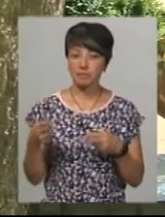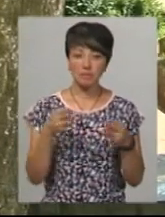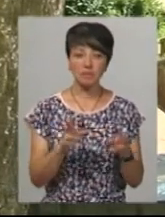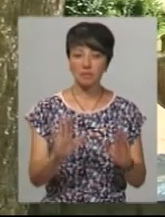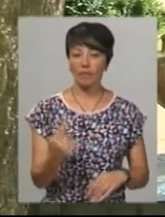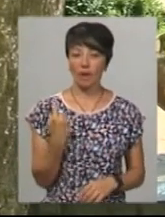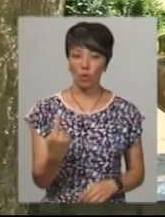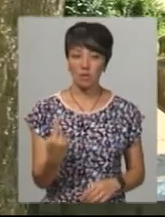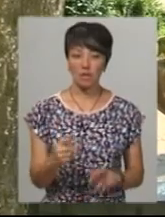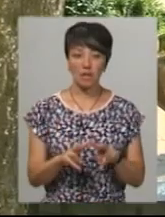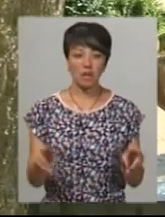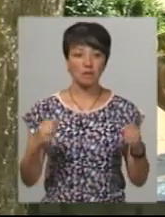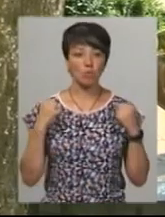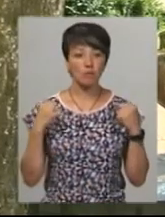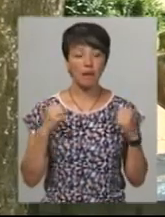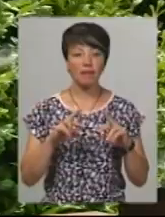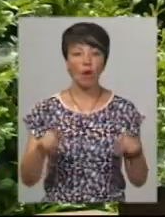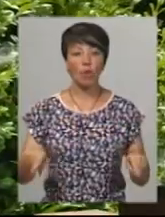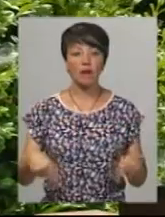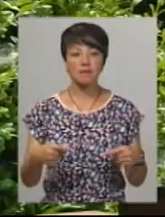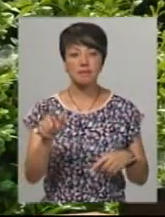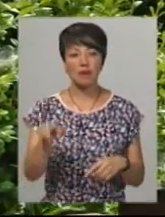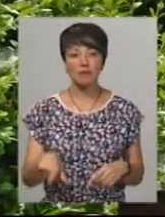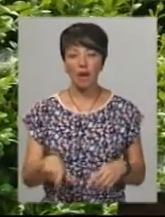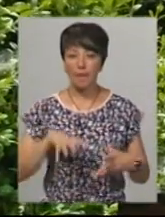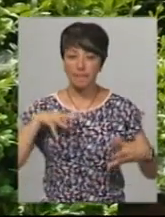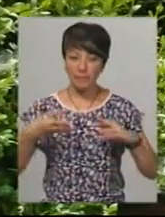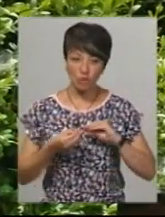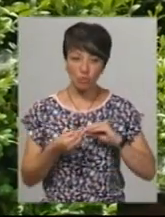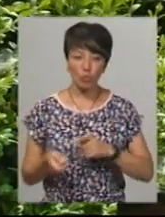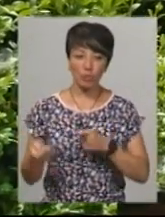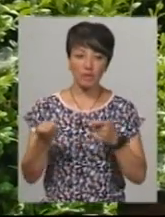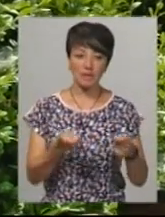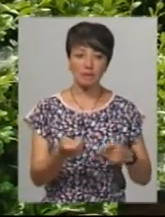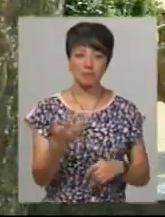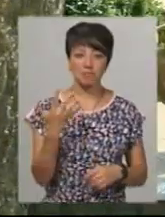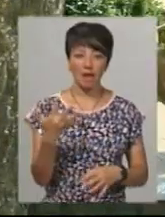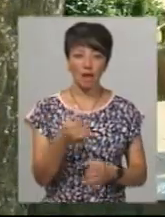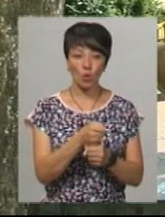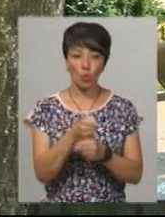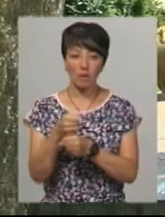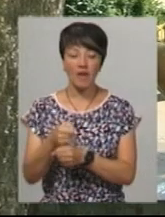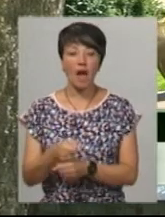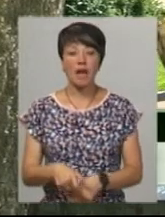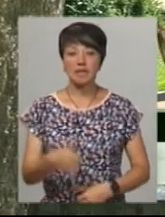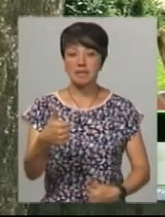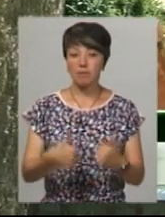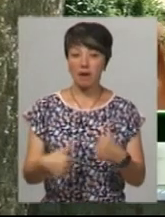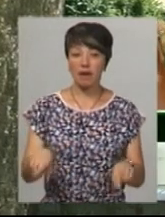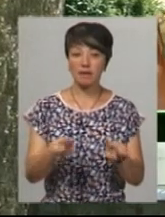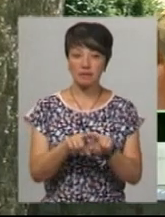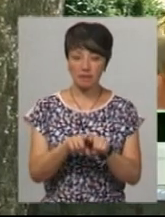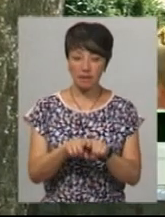один, як спортсмен, як організатор. У підсумку Гаррі Сідлевич привіз в Україну 5 кубків. Змагання таким чином,